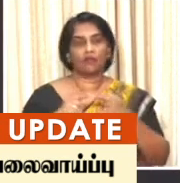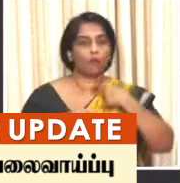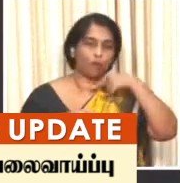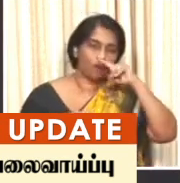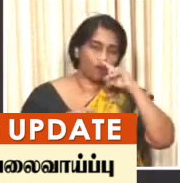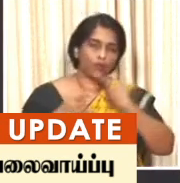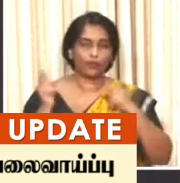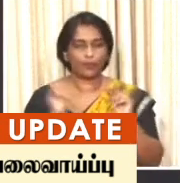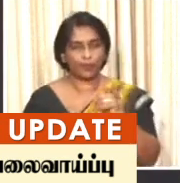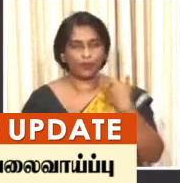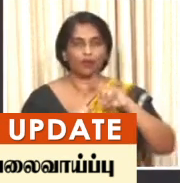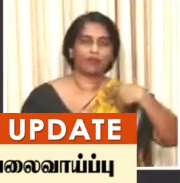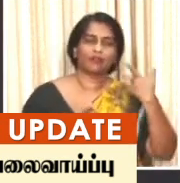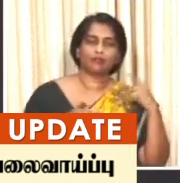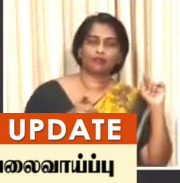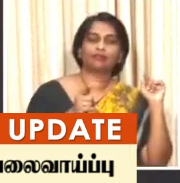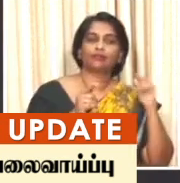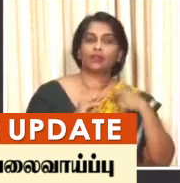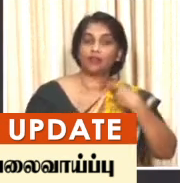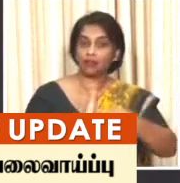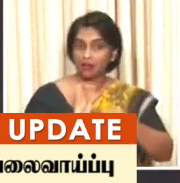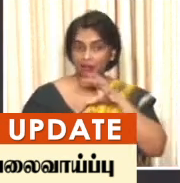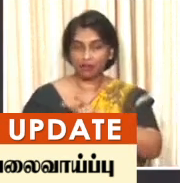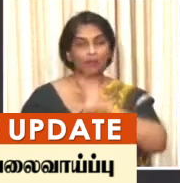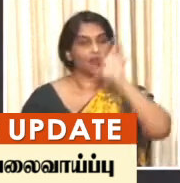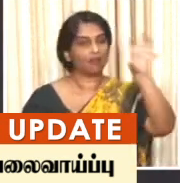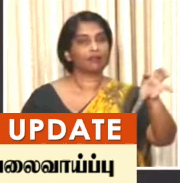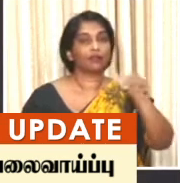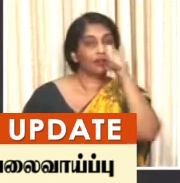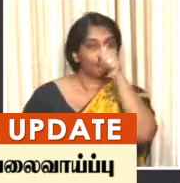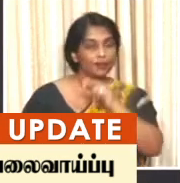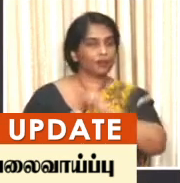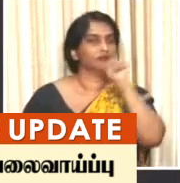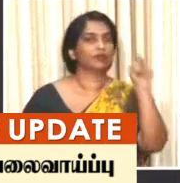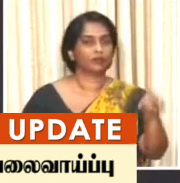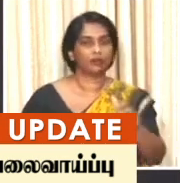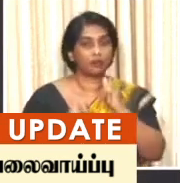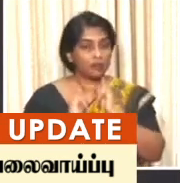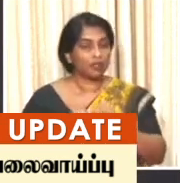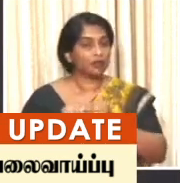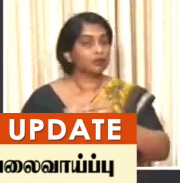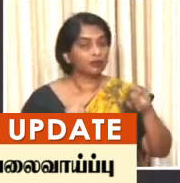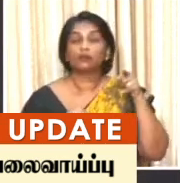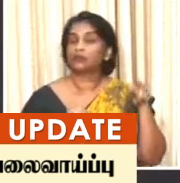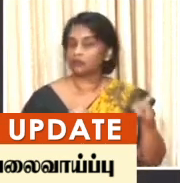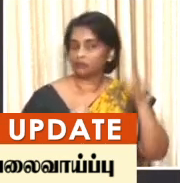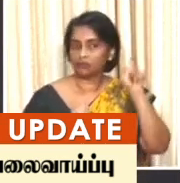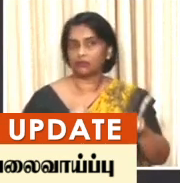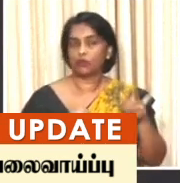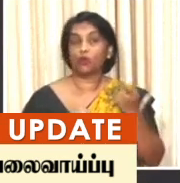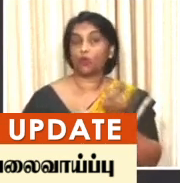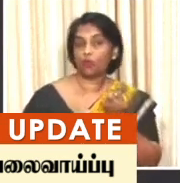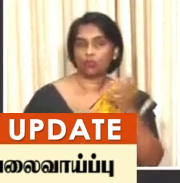හෝ ගොඩබිමෙන් හෝ වෙනත් මාර්ගයකින් රටකින් තවත් රටකට අනීතිකව යෑම මේ අනීතිකව යද්දී මේ අය